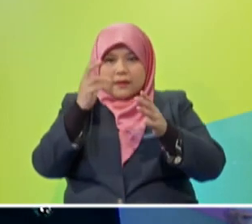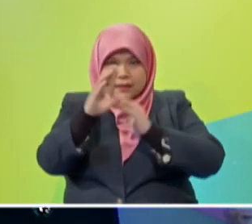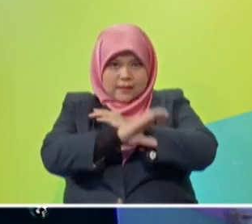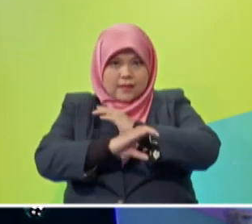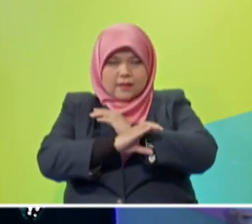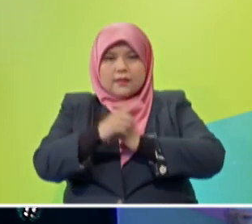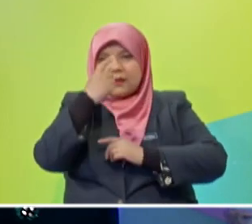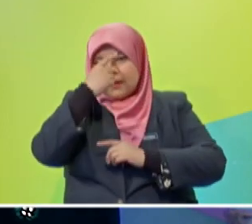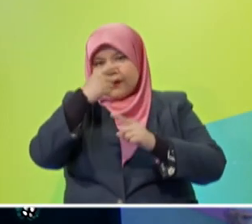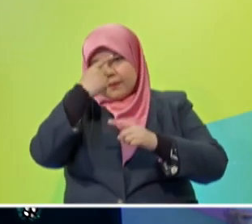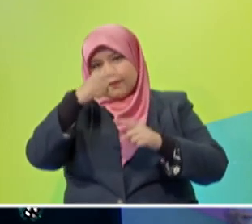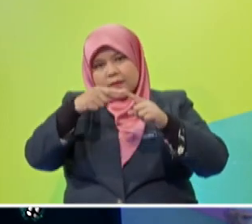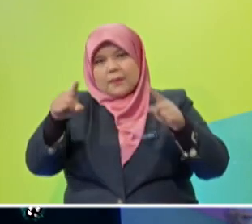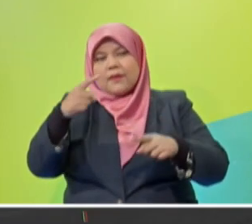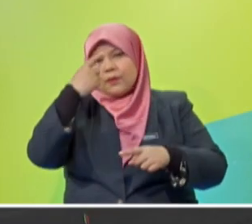Jadi inilah ada